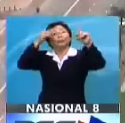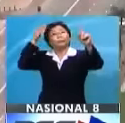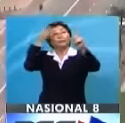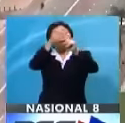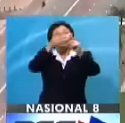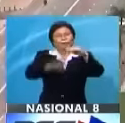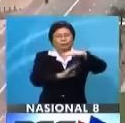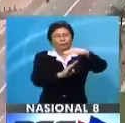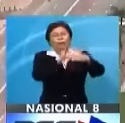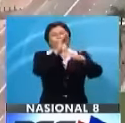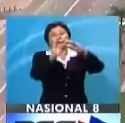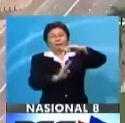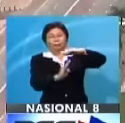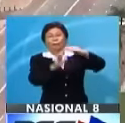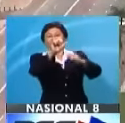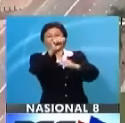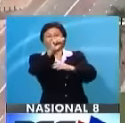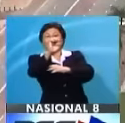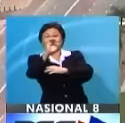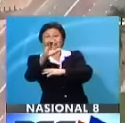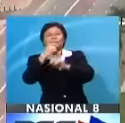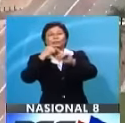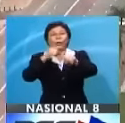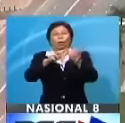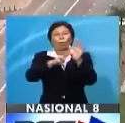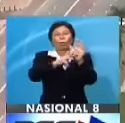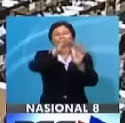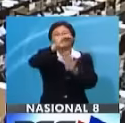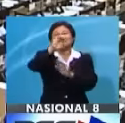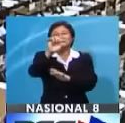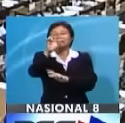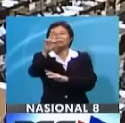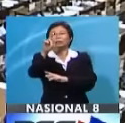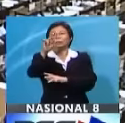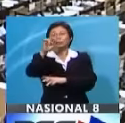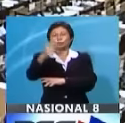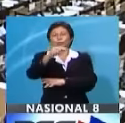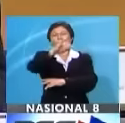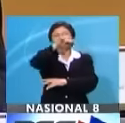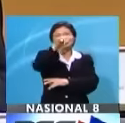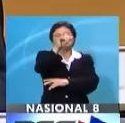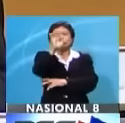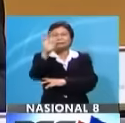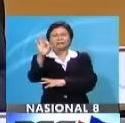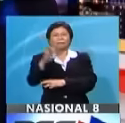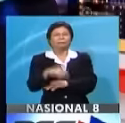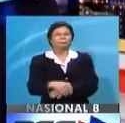bawah AEC. Beliau menjawab soalan Wakil Jelutong Jeff Ui Chuan Aun.